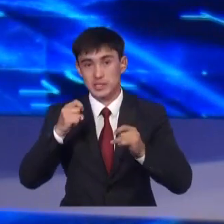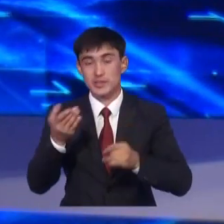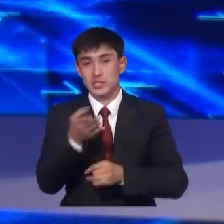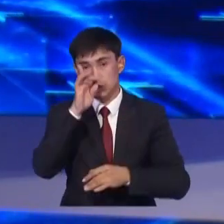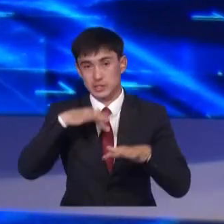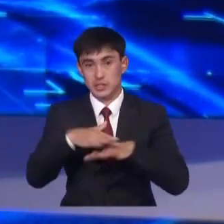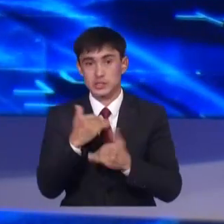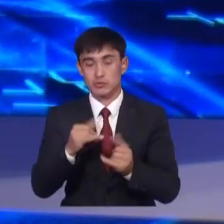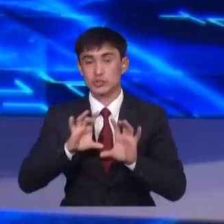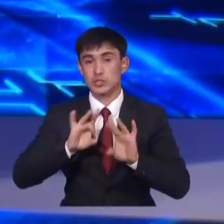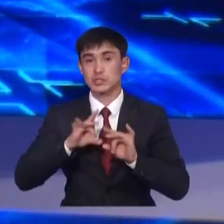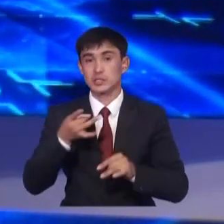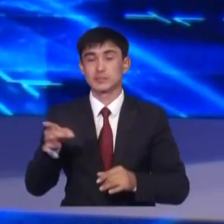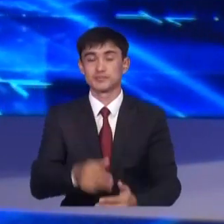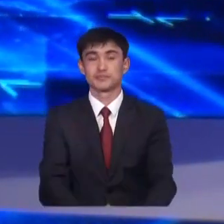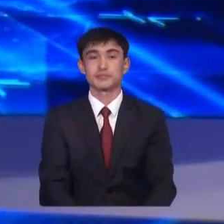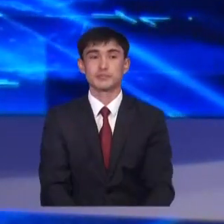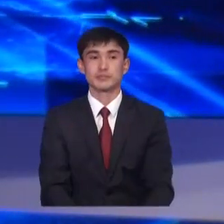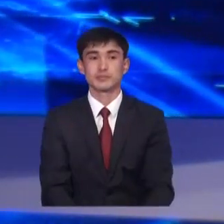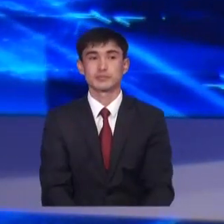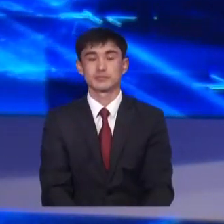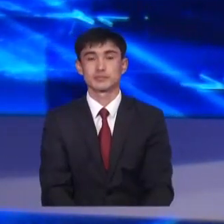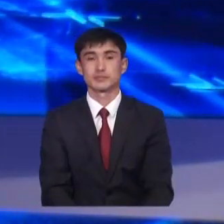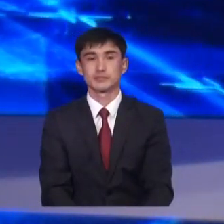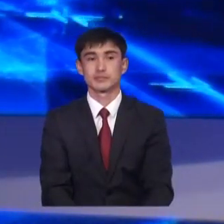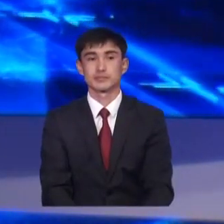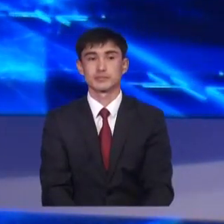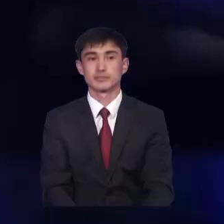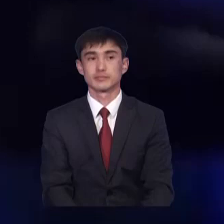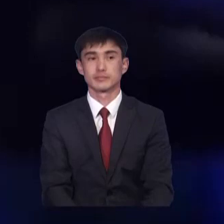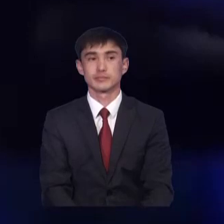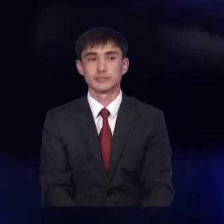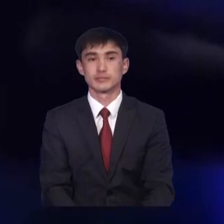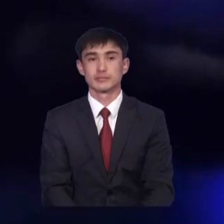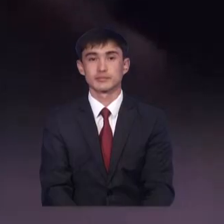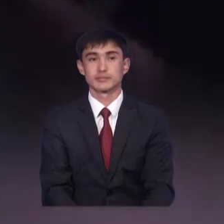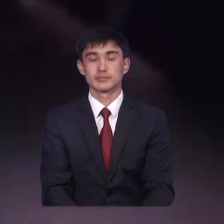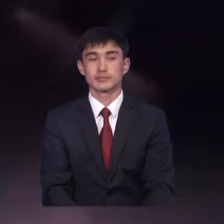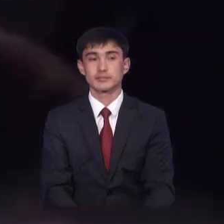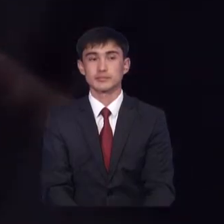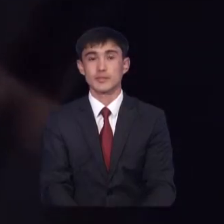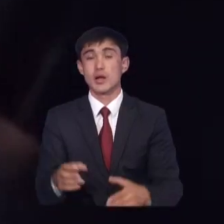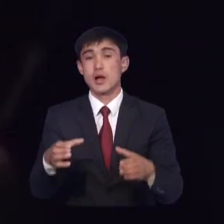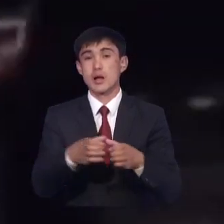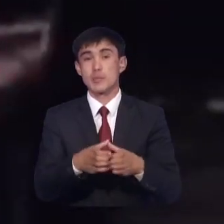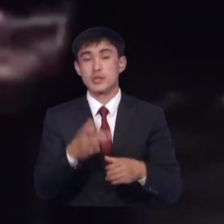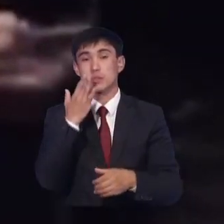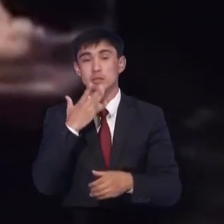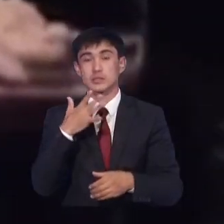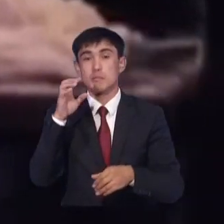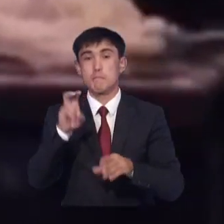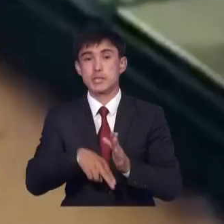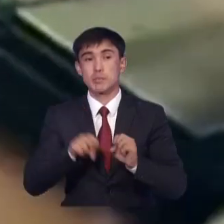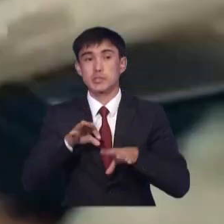событиях нашей страны в сегодняшнем выпуске республиканских новостей. Комитет национальной